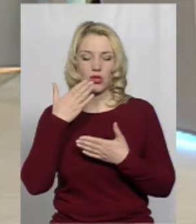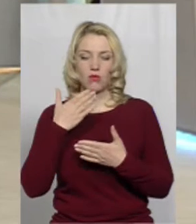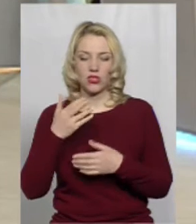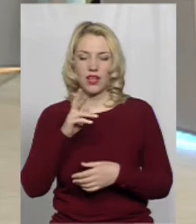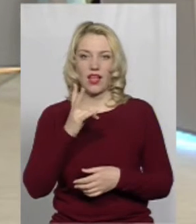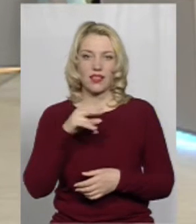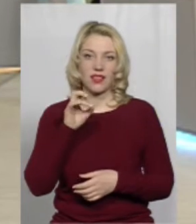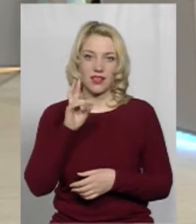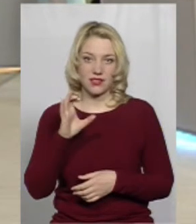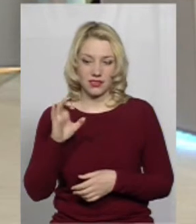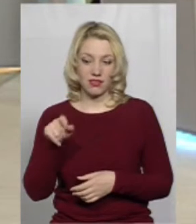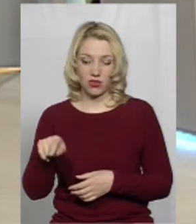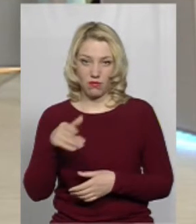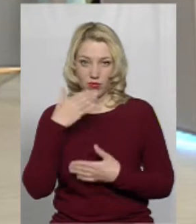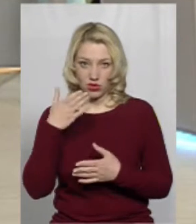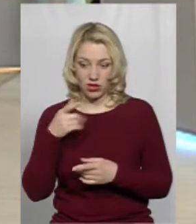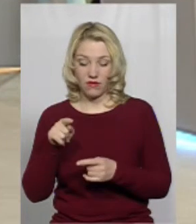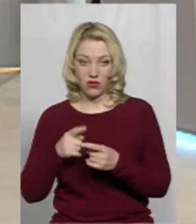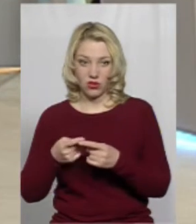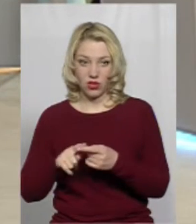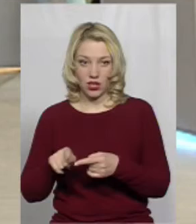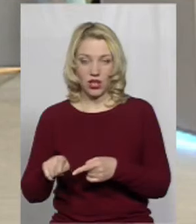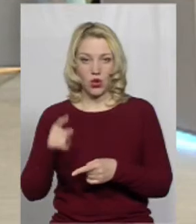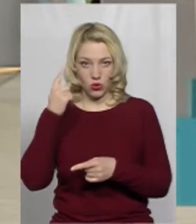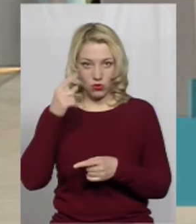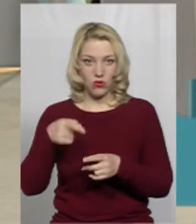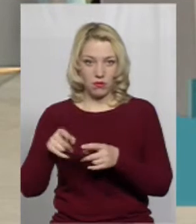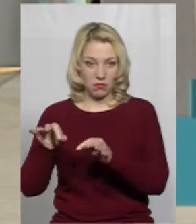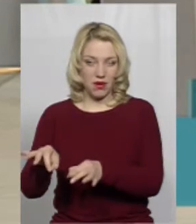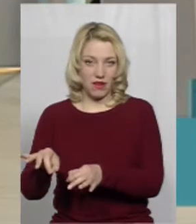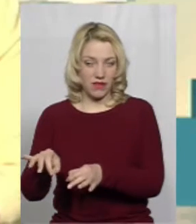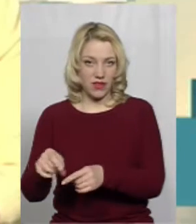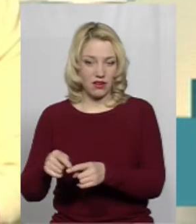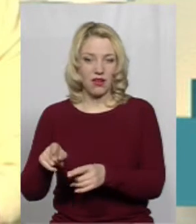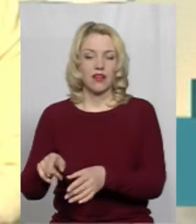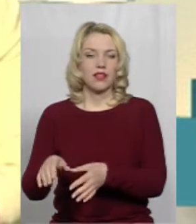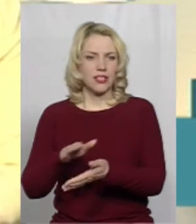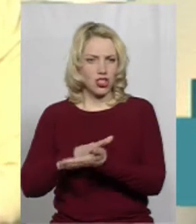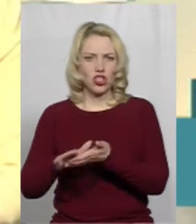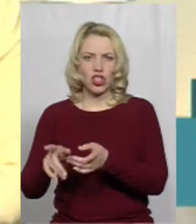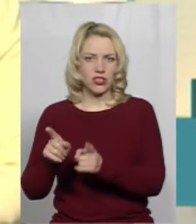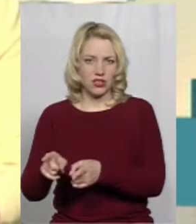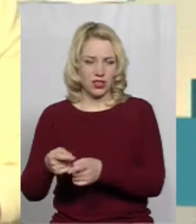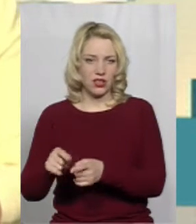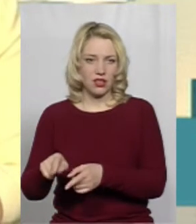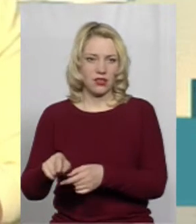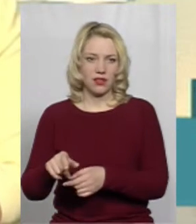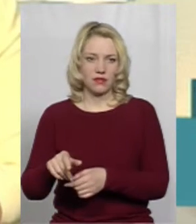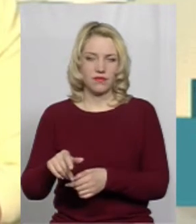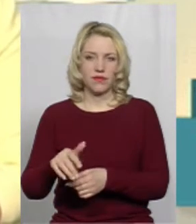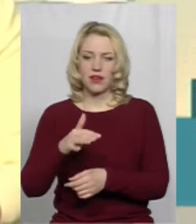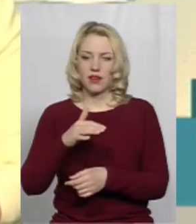в Яндексі, от там, то-то, і думає, що це правда. Істина дуже